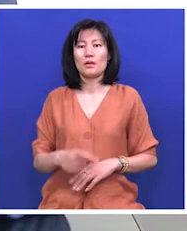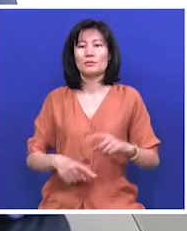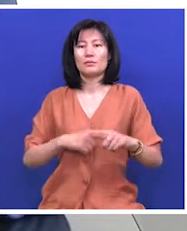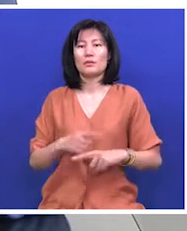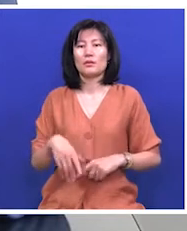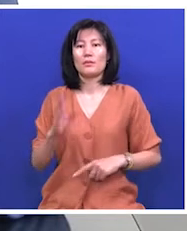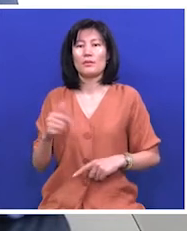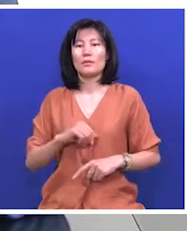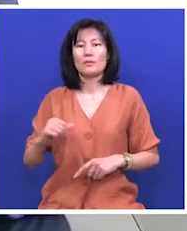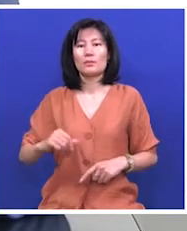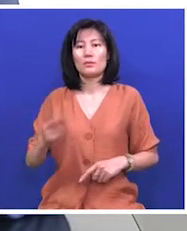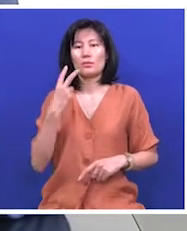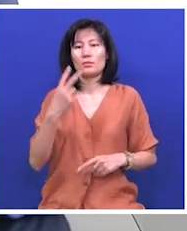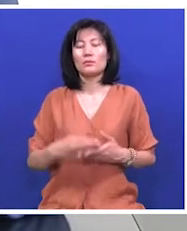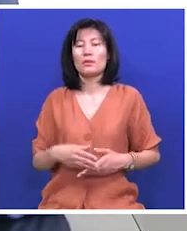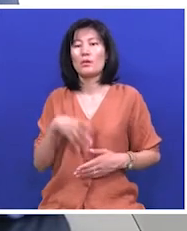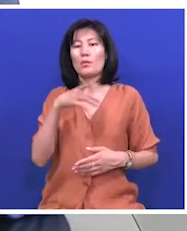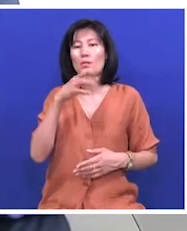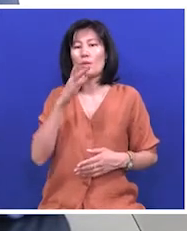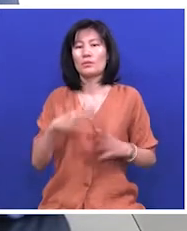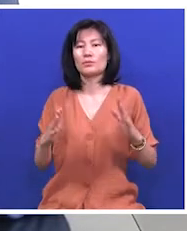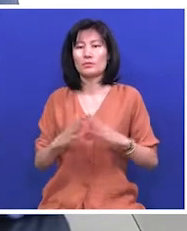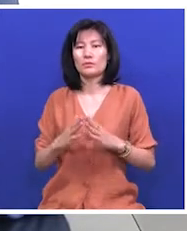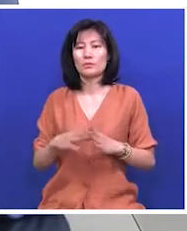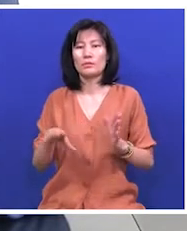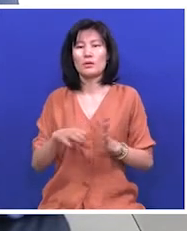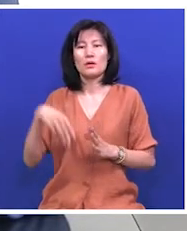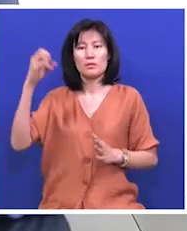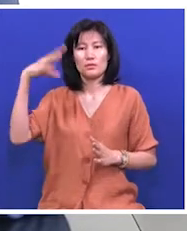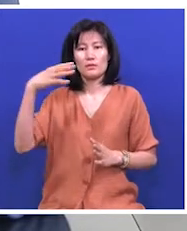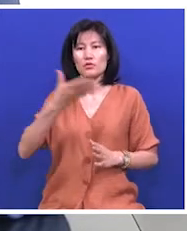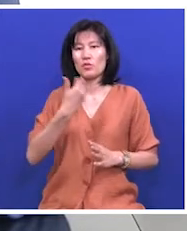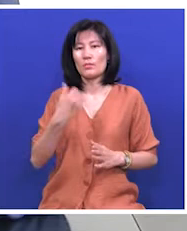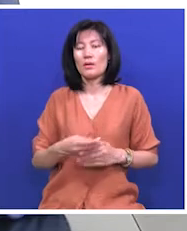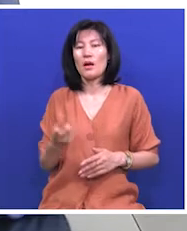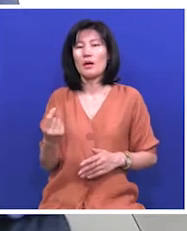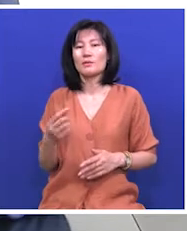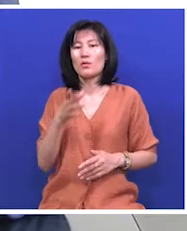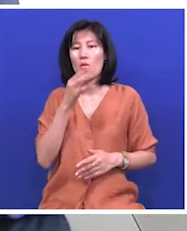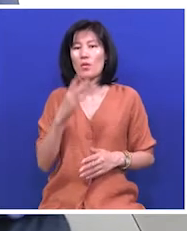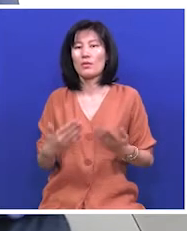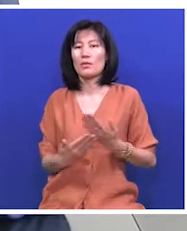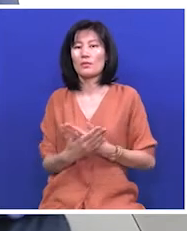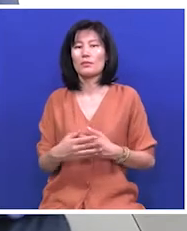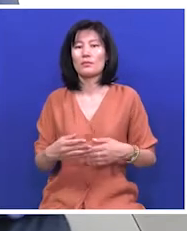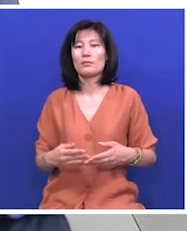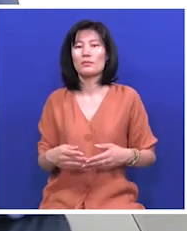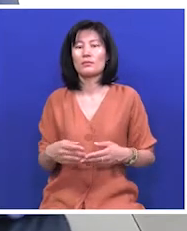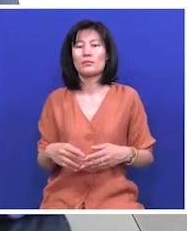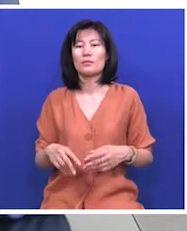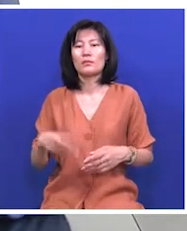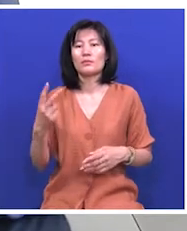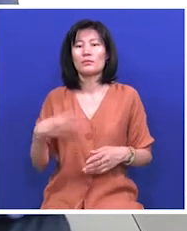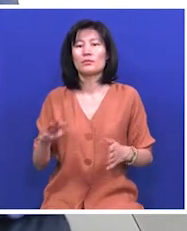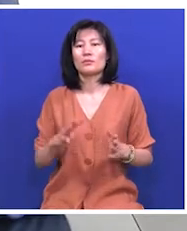жақсы дамыған. Өздеріңізде байқайсыздар, кез келген бір үйіңізде свет өшсе, қысқа уақытта қайтып қалыпқа